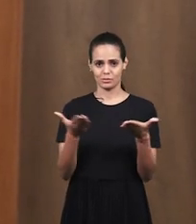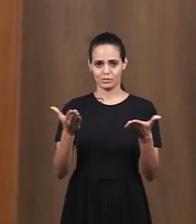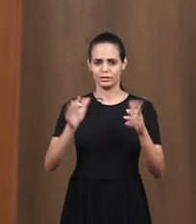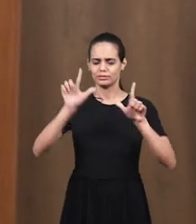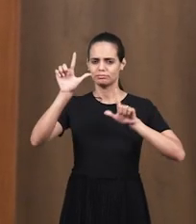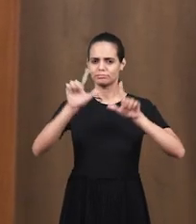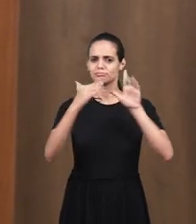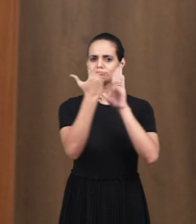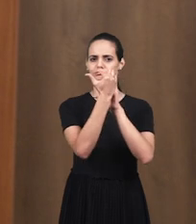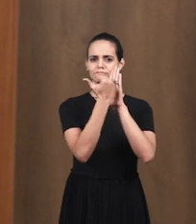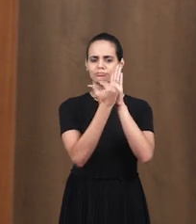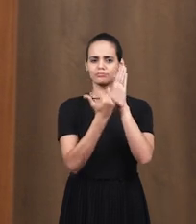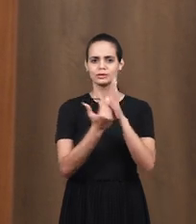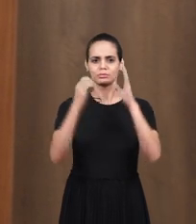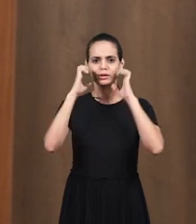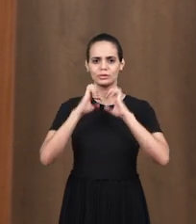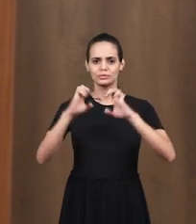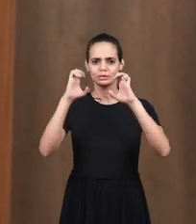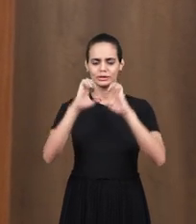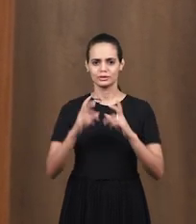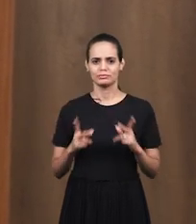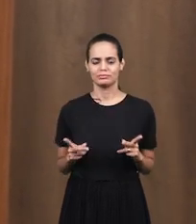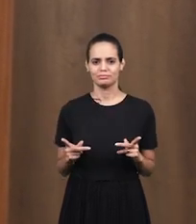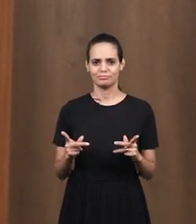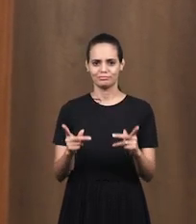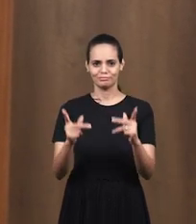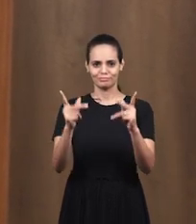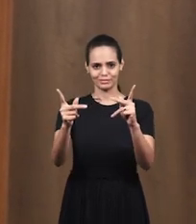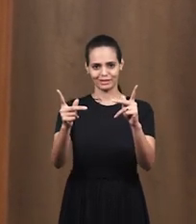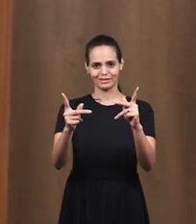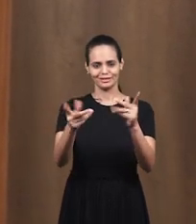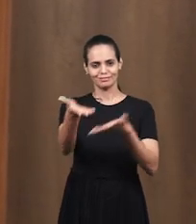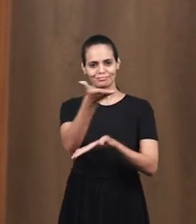la paix du Seigneur Jésus, la paix du Seigneur.